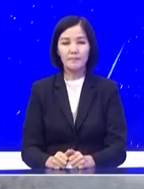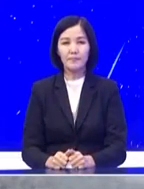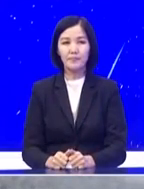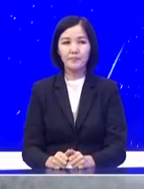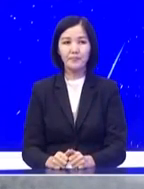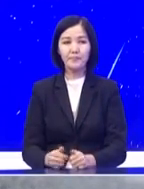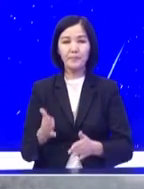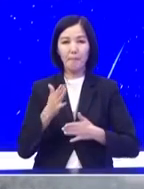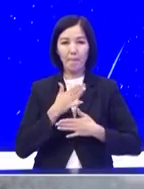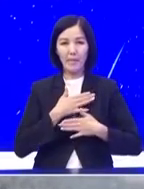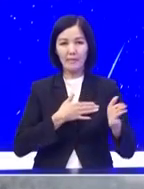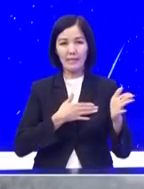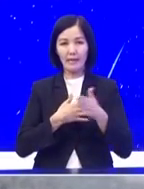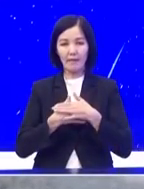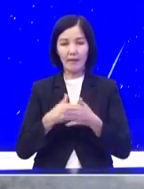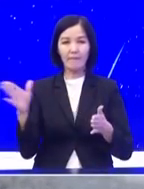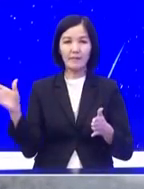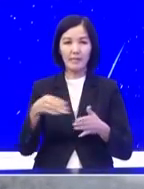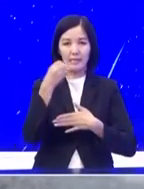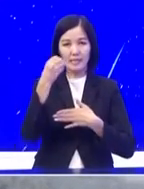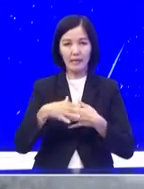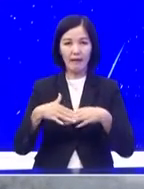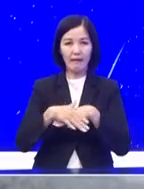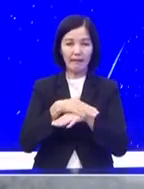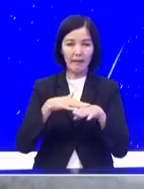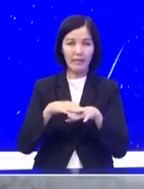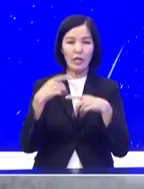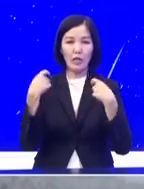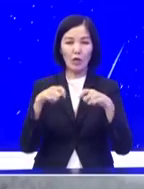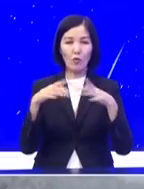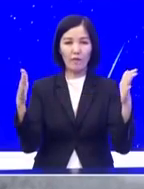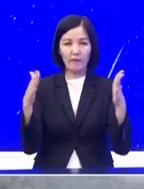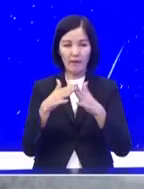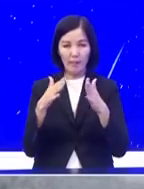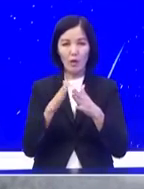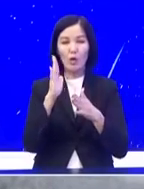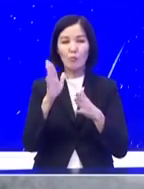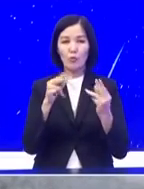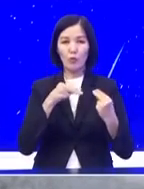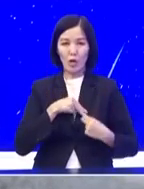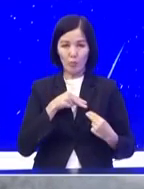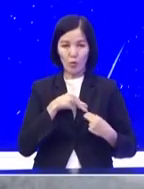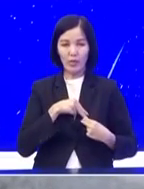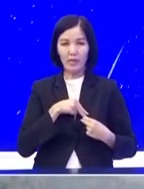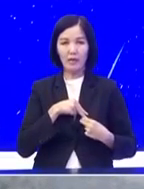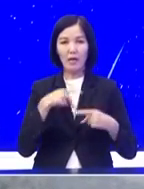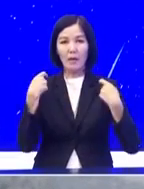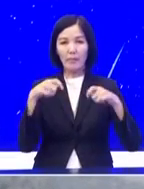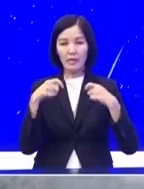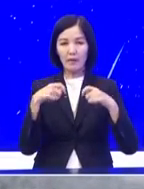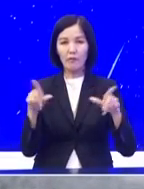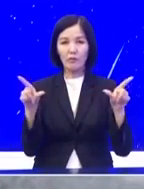Мы закрываем все центральные рынки, все торговые дома. Будут работать только